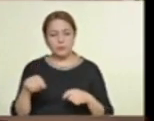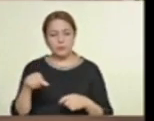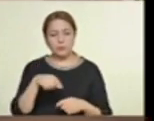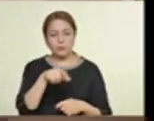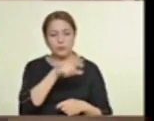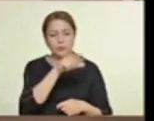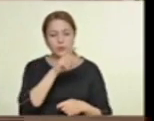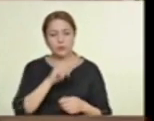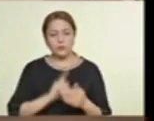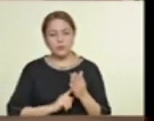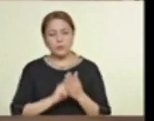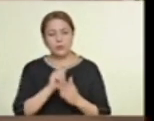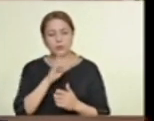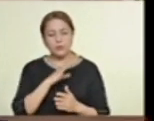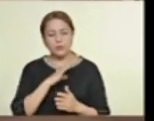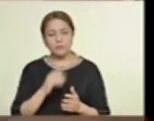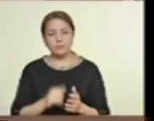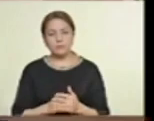boshladi.